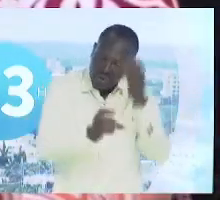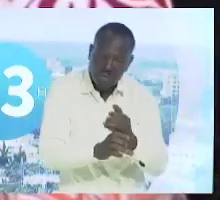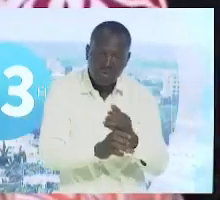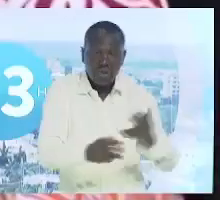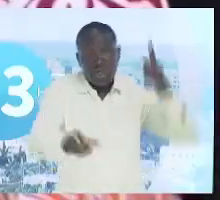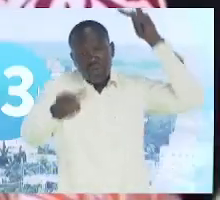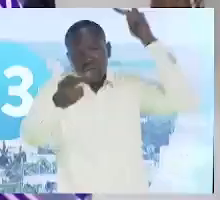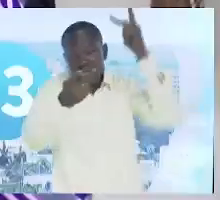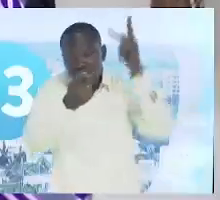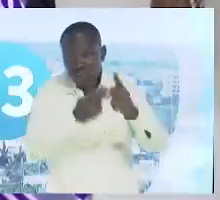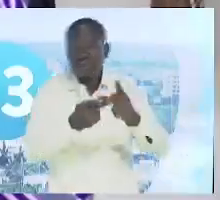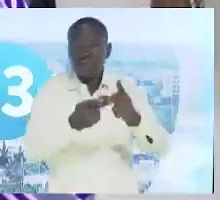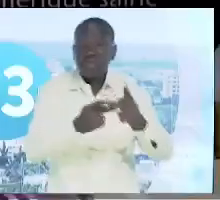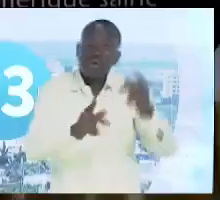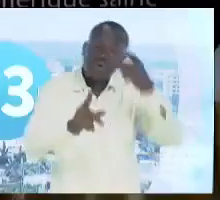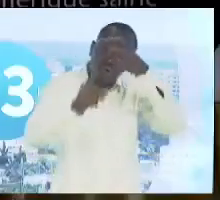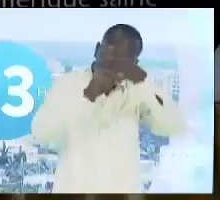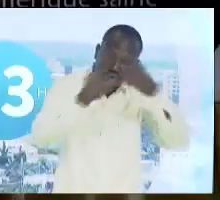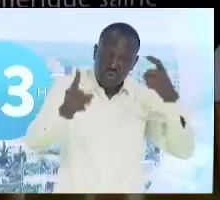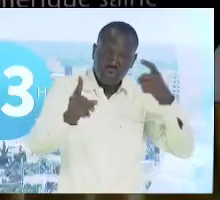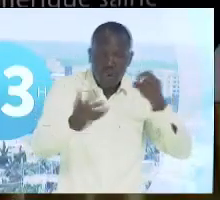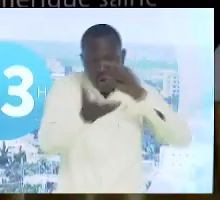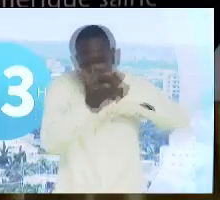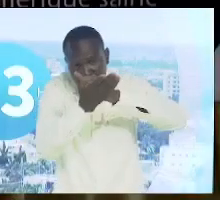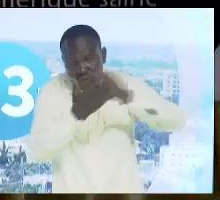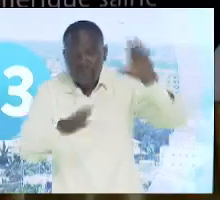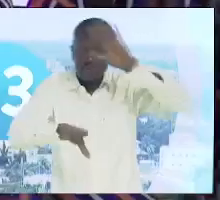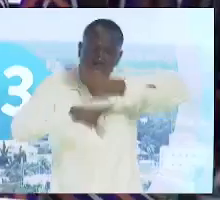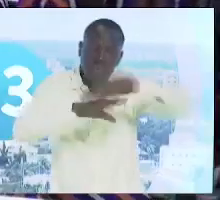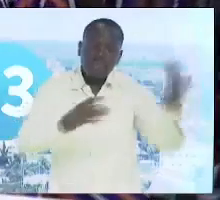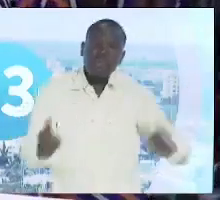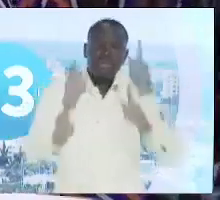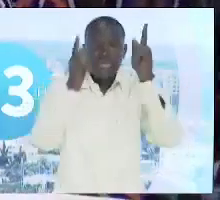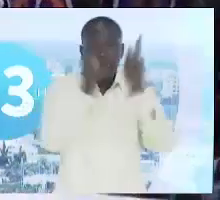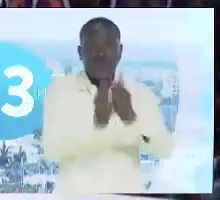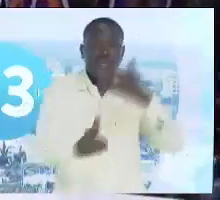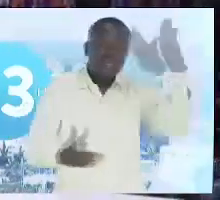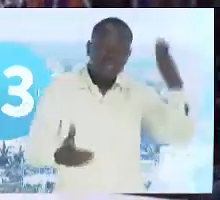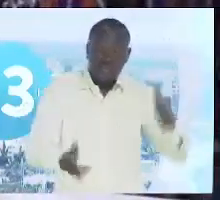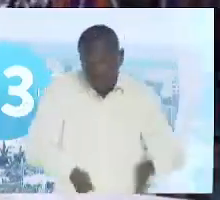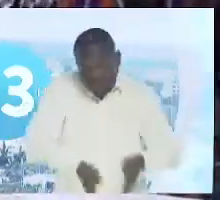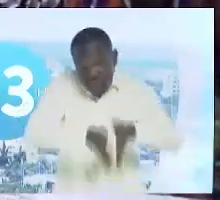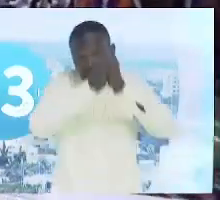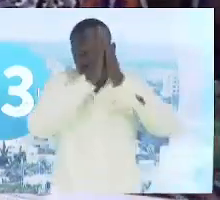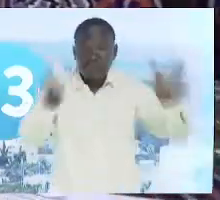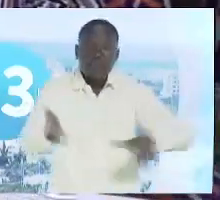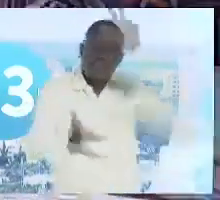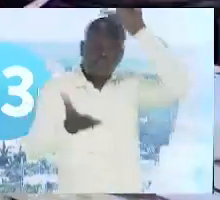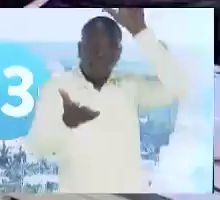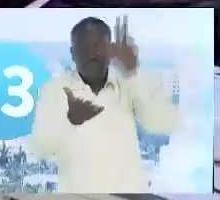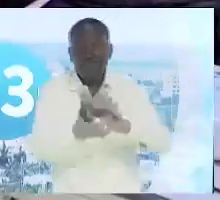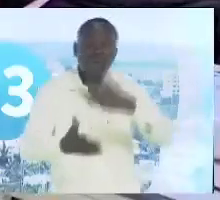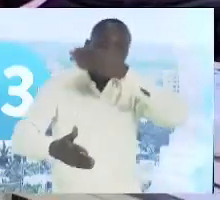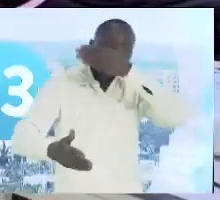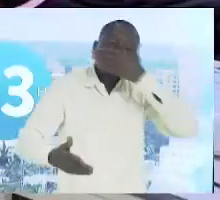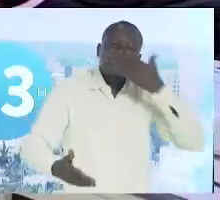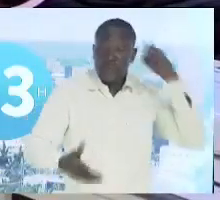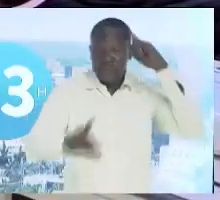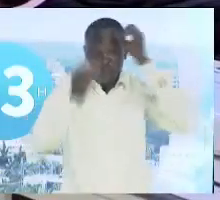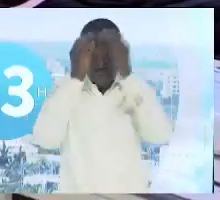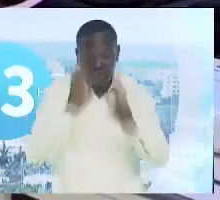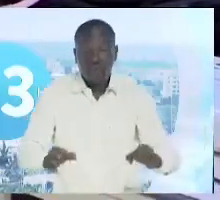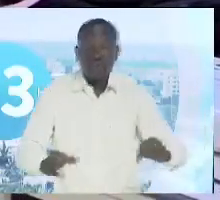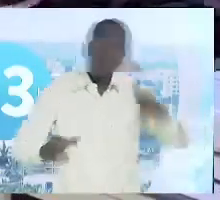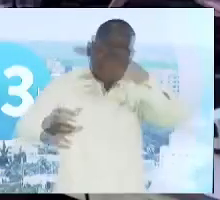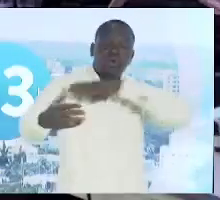un espace numérique sain. À l'issue du forum, 5 recommandations ont été adoptées pour un meilleur engagement